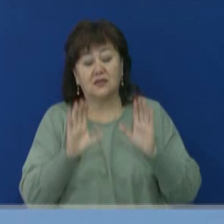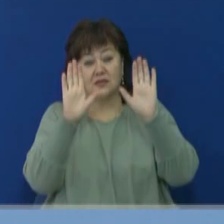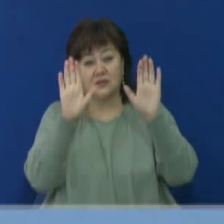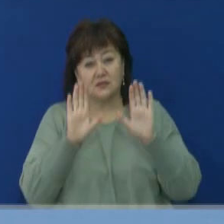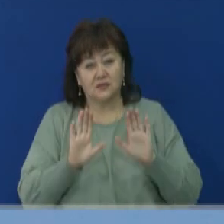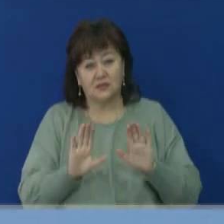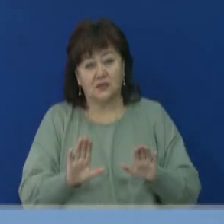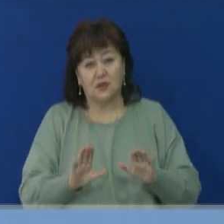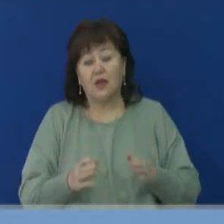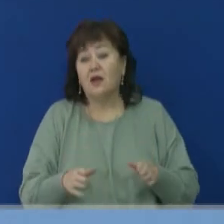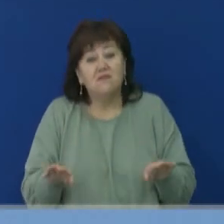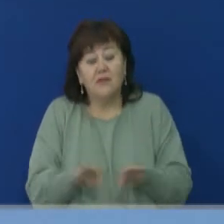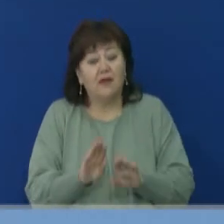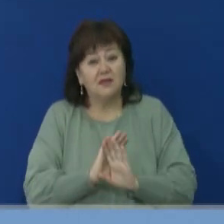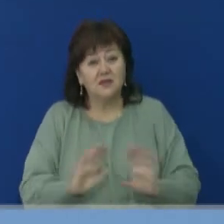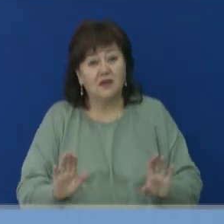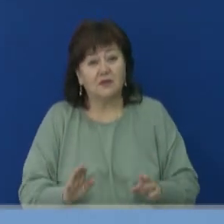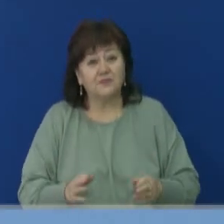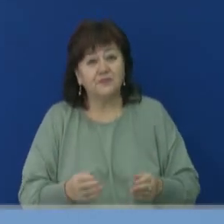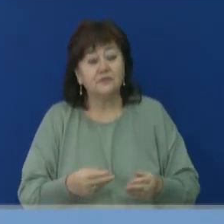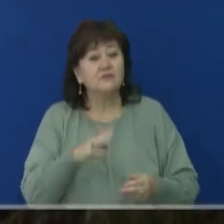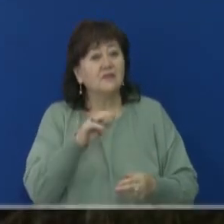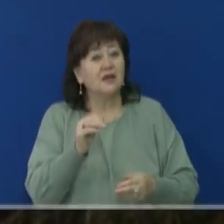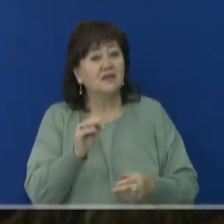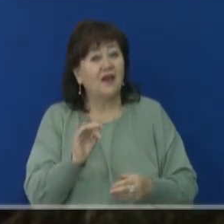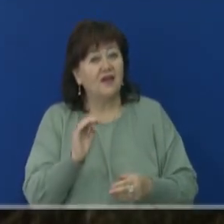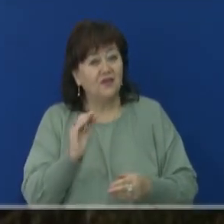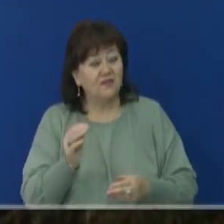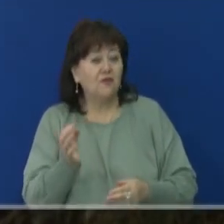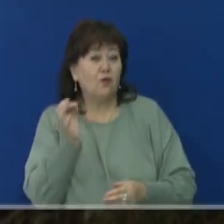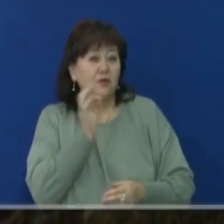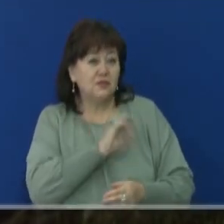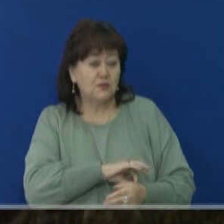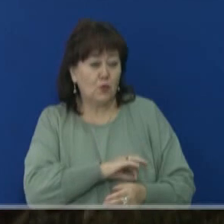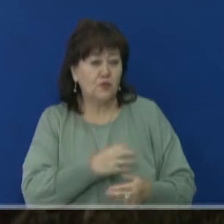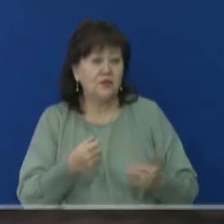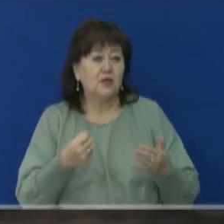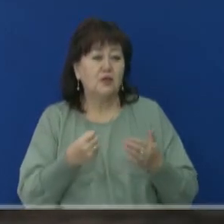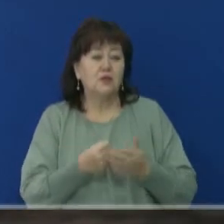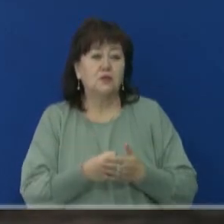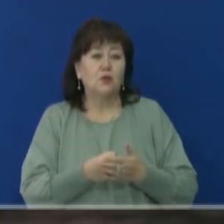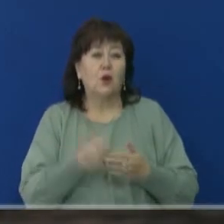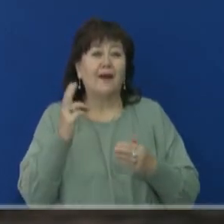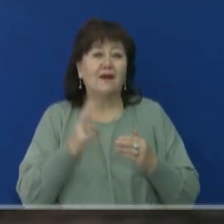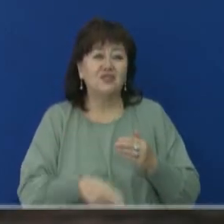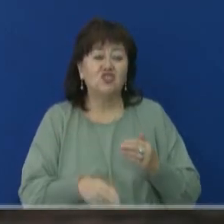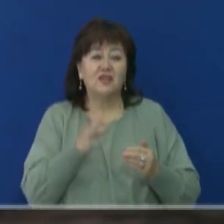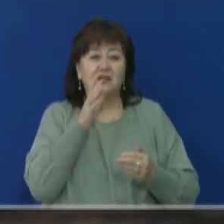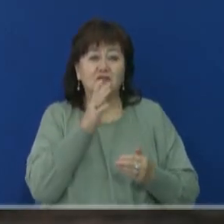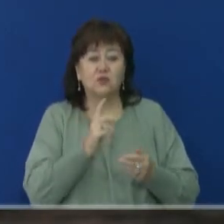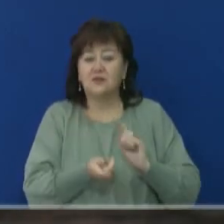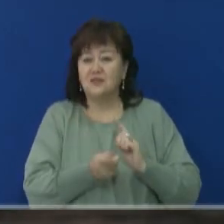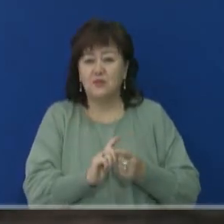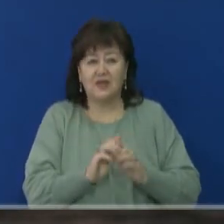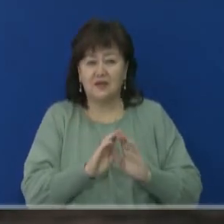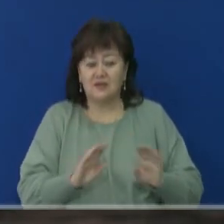талаптарына сәйкес келмеуі уәкілетті орган бекіткен тарифті оның қолданылу мерзімі аяқталғанға дейін өзгертуге негіз болады. Осыған